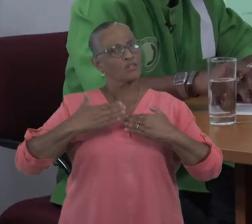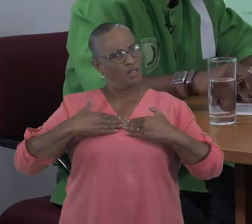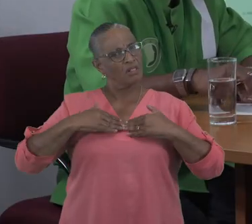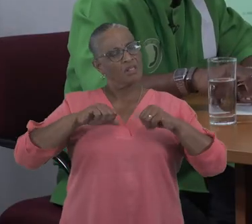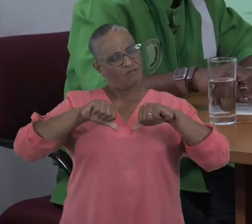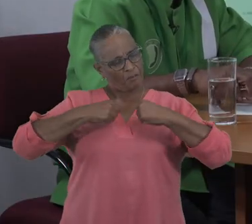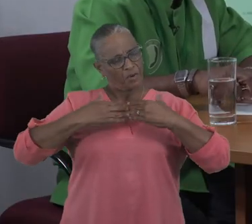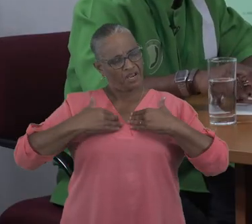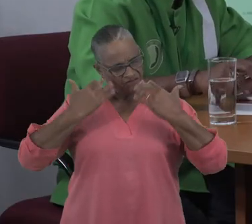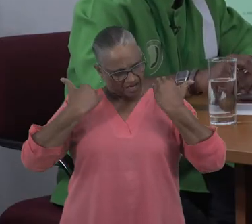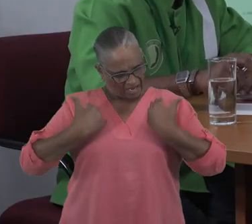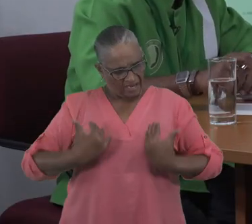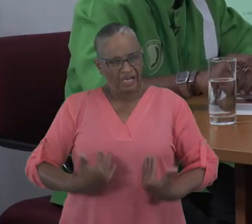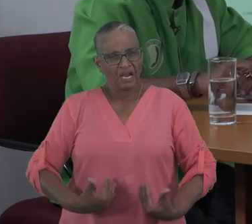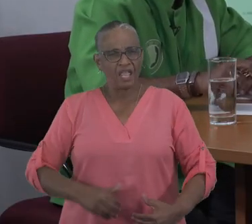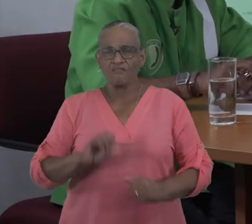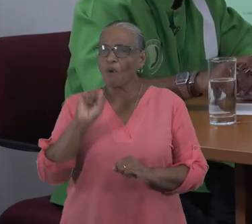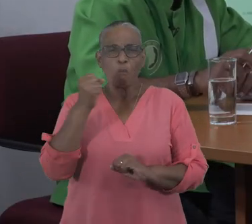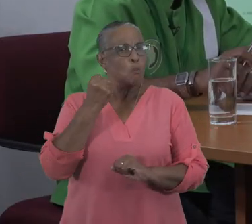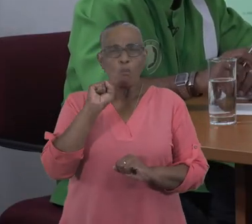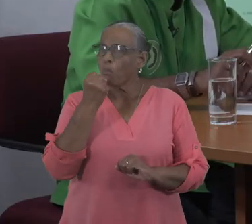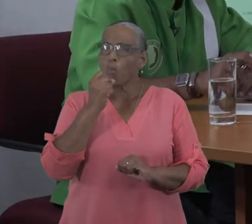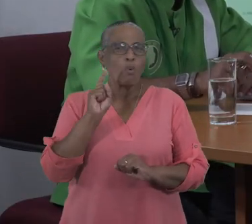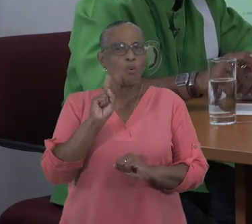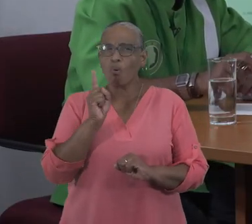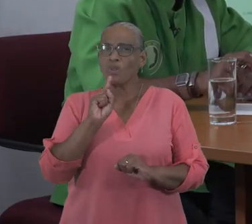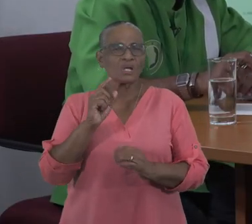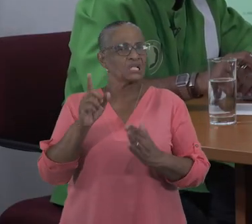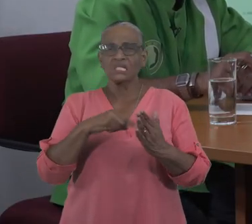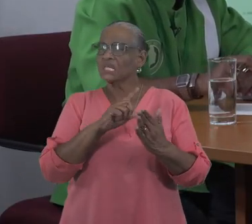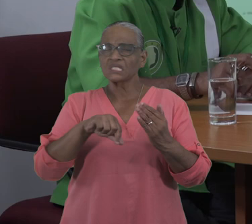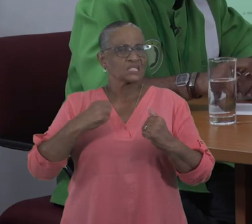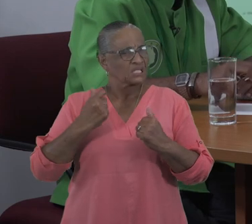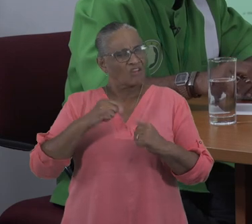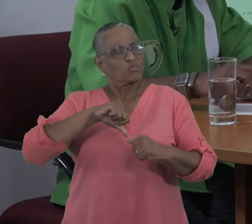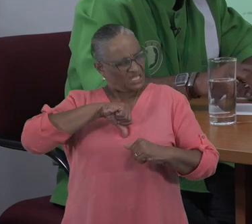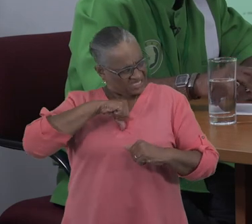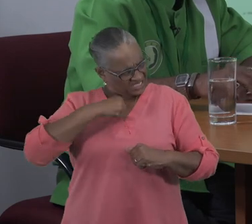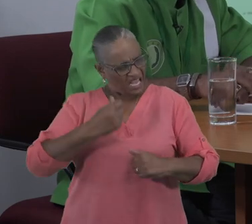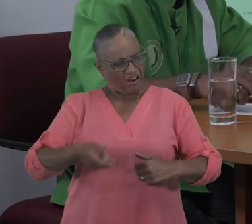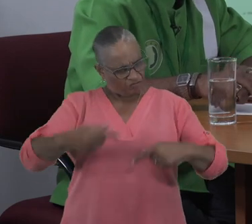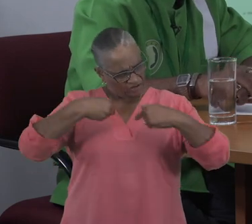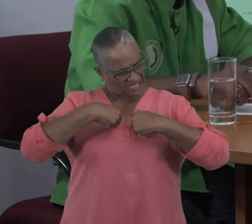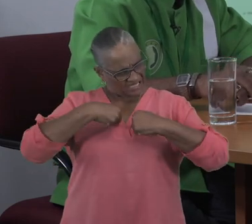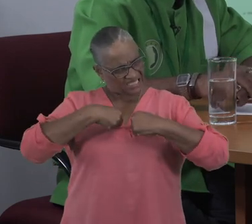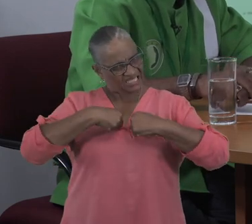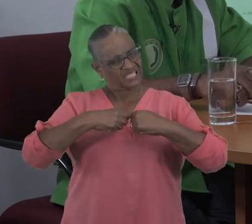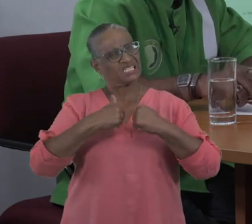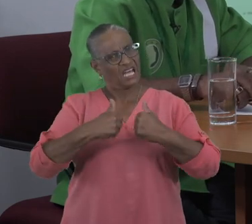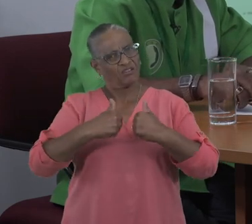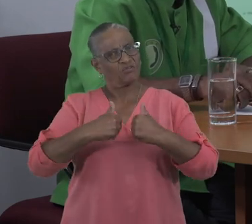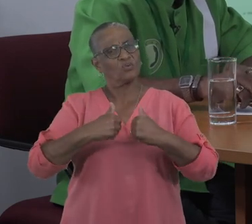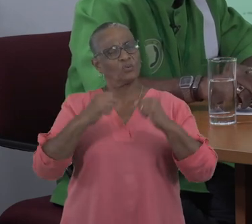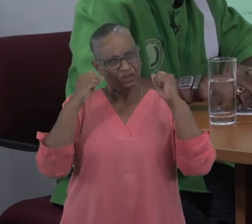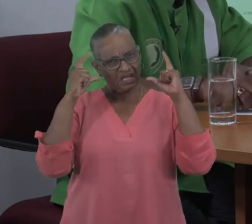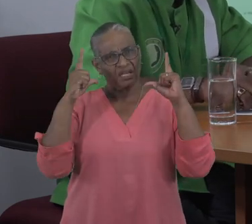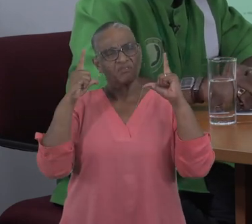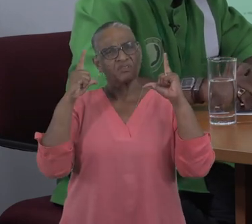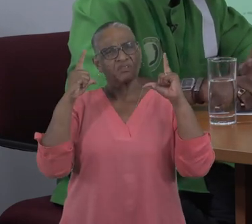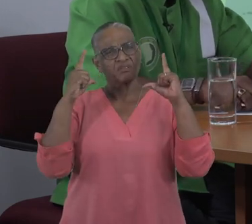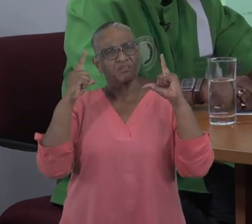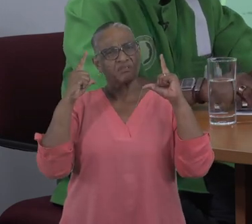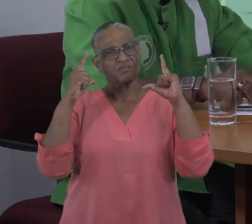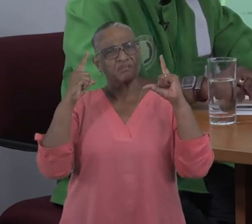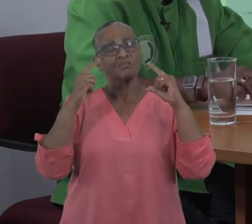gezond zijn. Dat je onderhoudt als jimbo. Het hoeft niet moeilijk te zijn. Het moet geen straf zijn. Het is ook geen straf. Okay. Dat alleen wilde ik